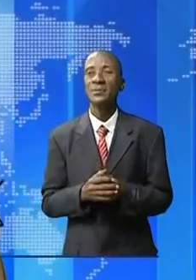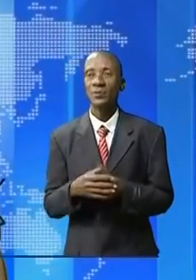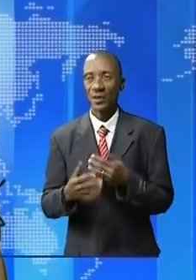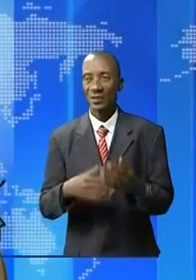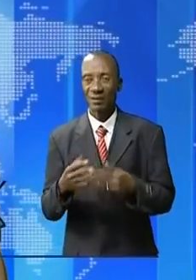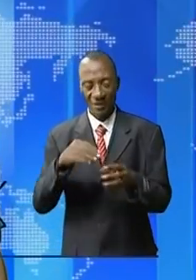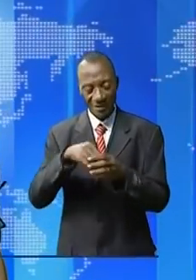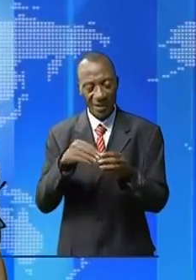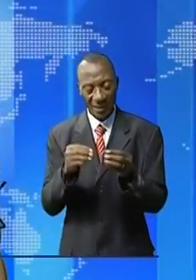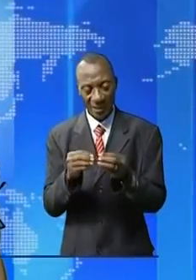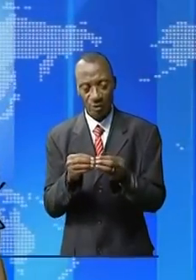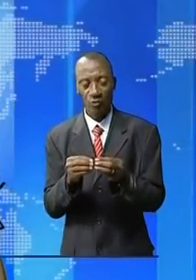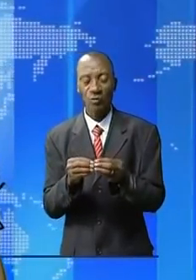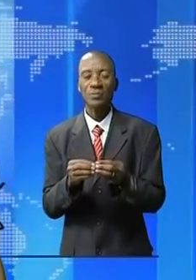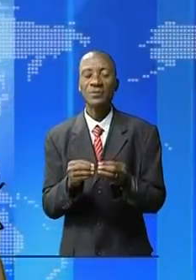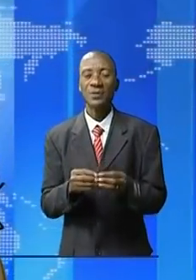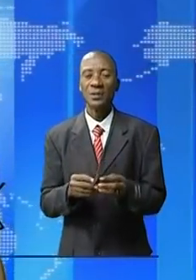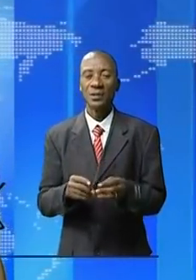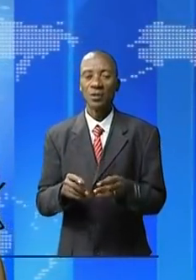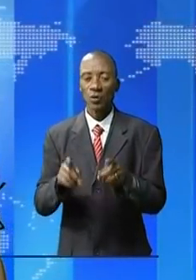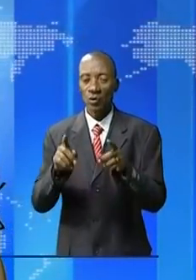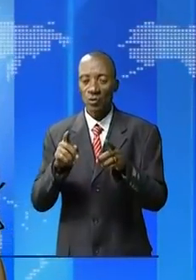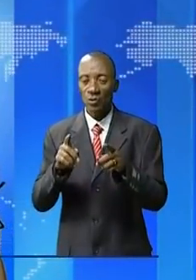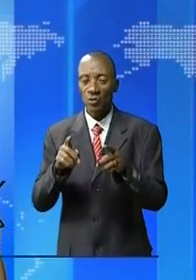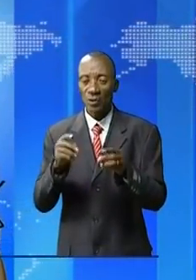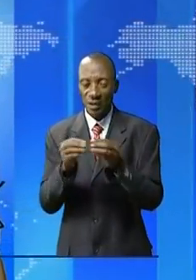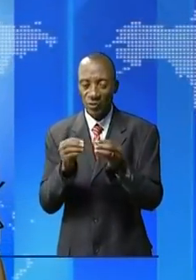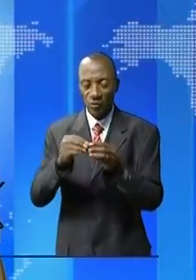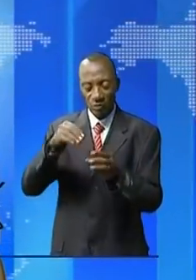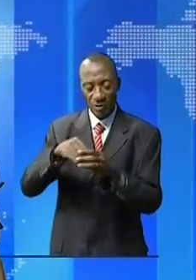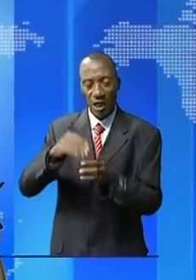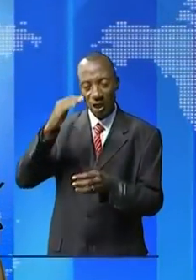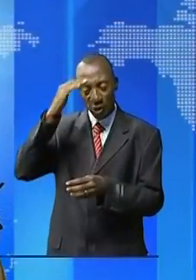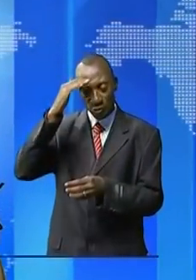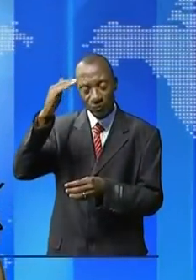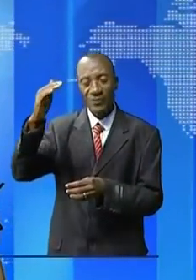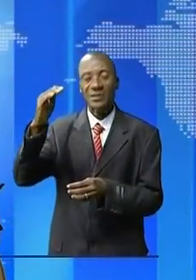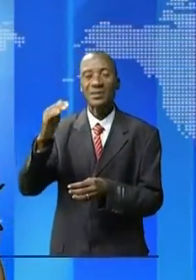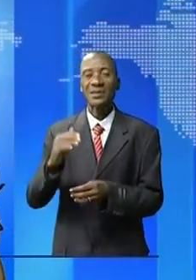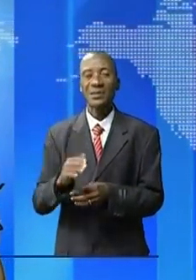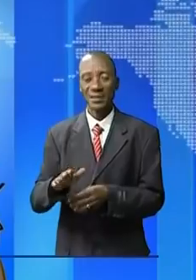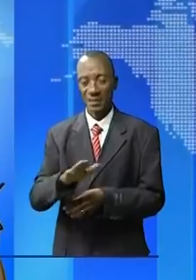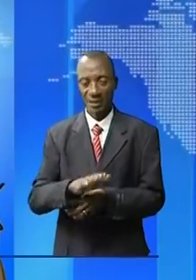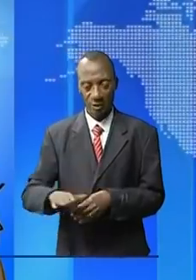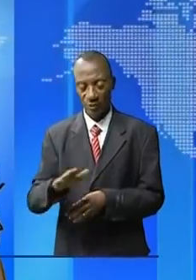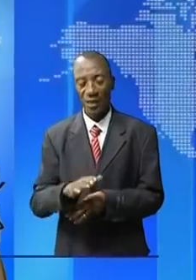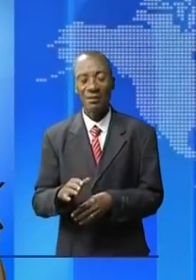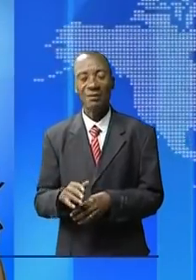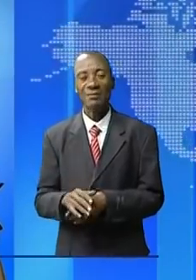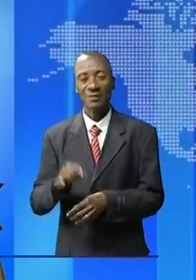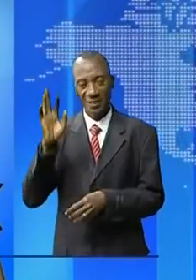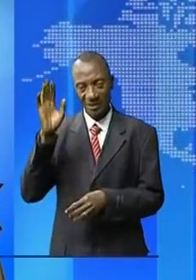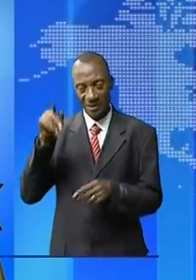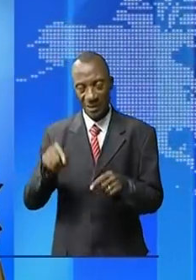à l'enseignement supérieur en médecine. Cette tenance a eu lieu aujourd'hui à Kinshasa, plutôt à l'université de